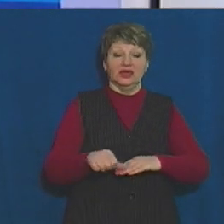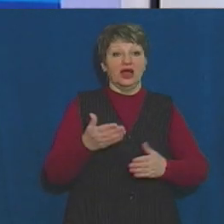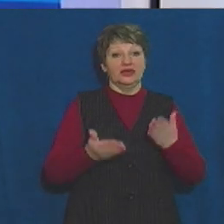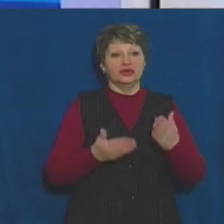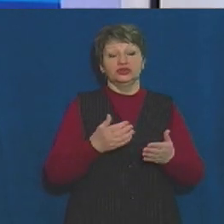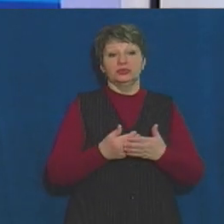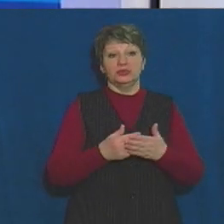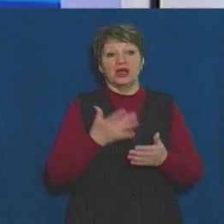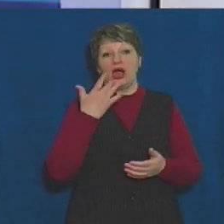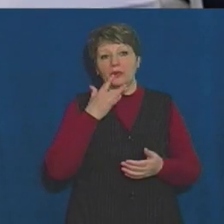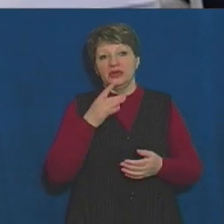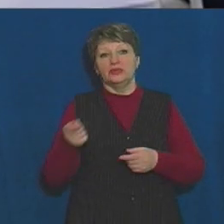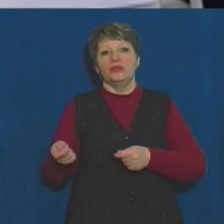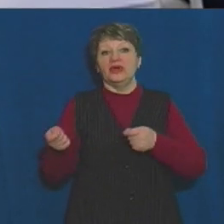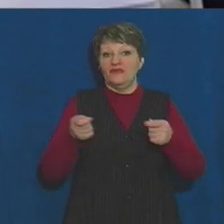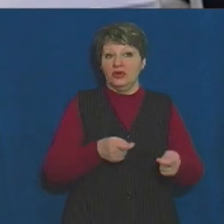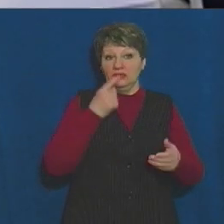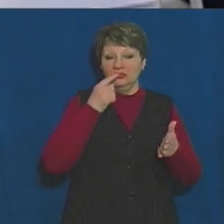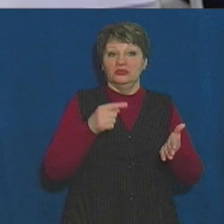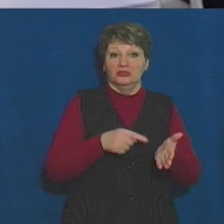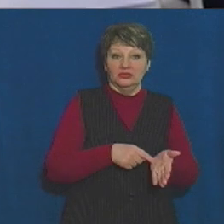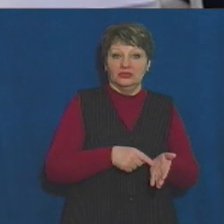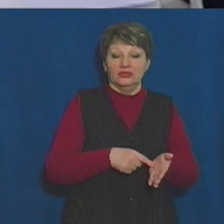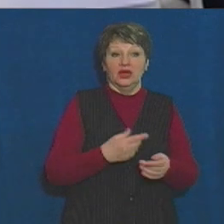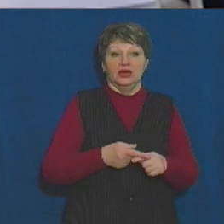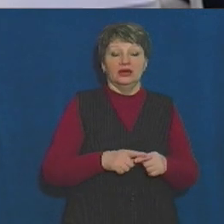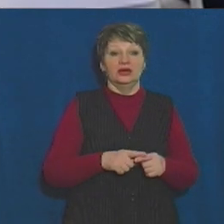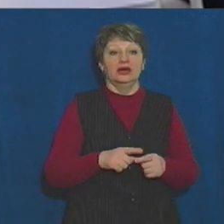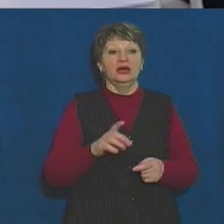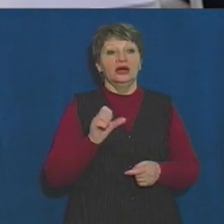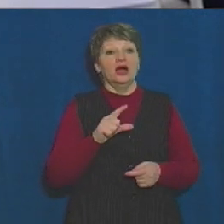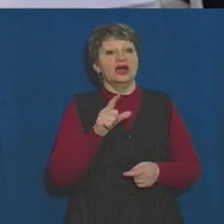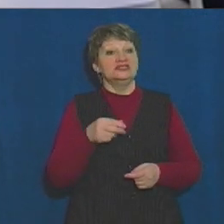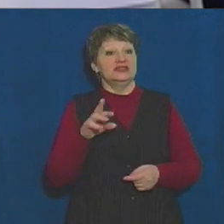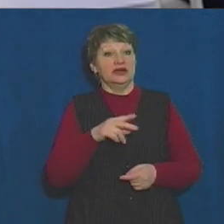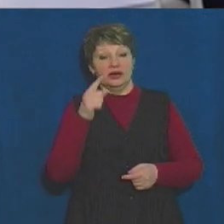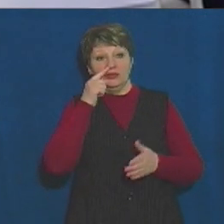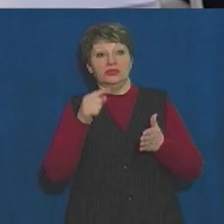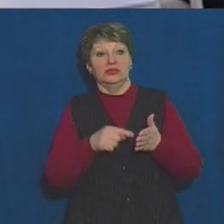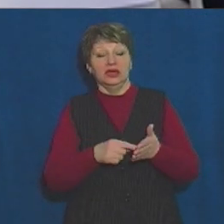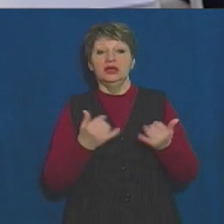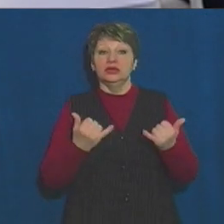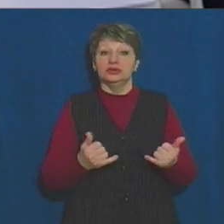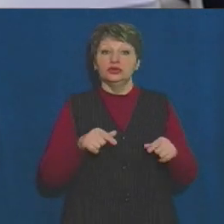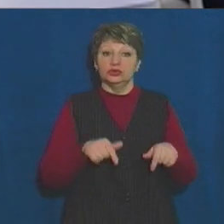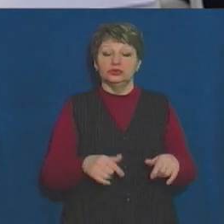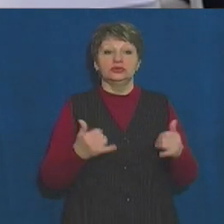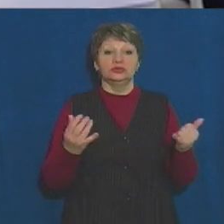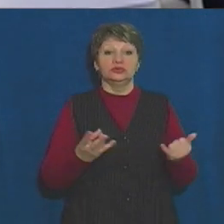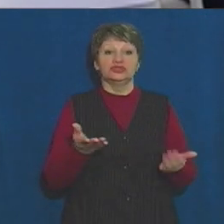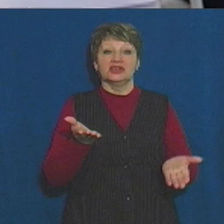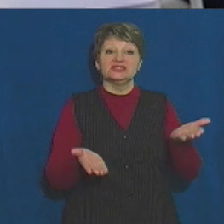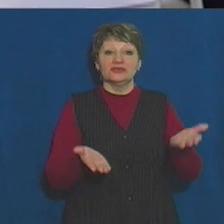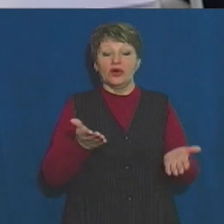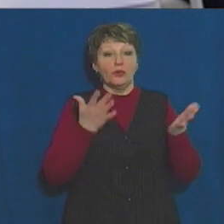нас кілька видів короїдів і довгоносиків прийшли з Азії, можуть заходити. Тобто тут треба зважувати всі моменти, десь